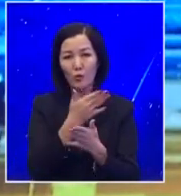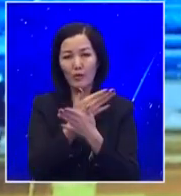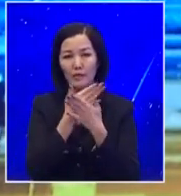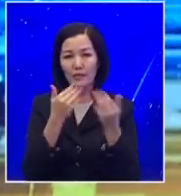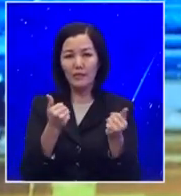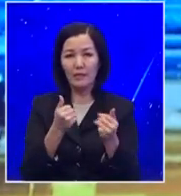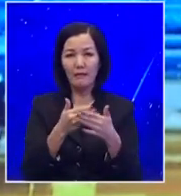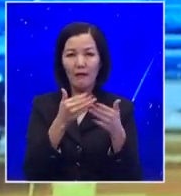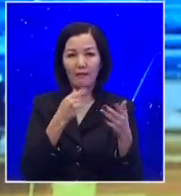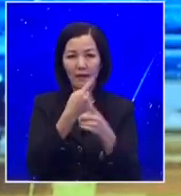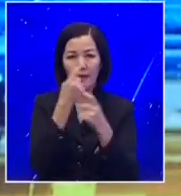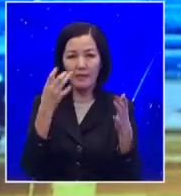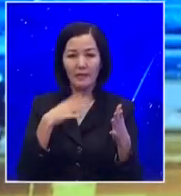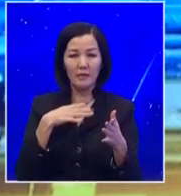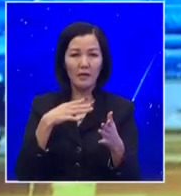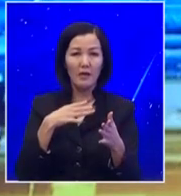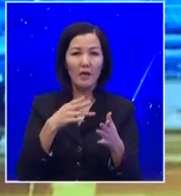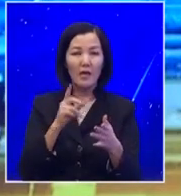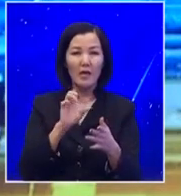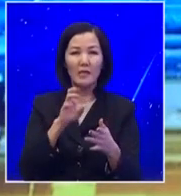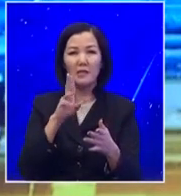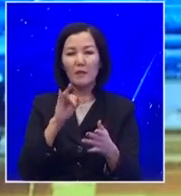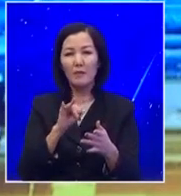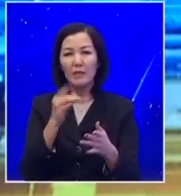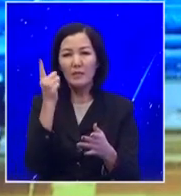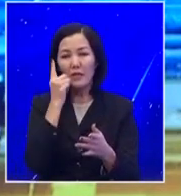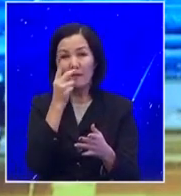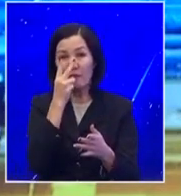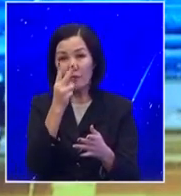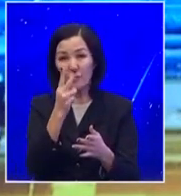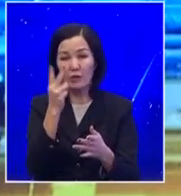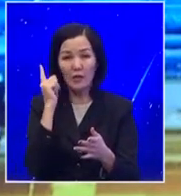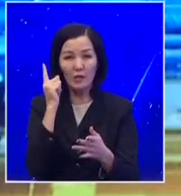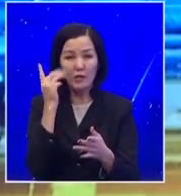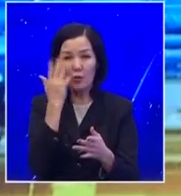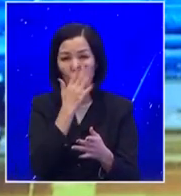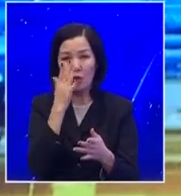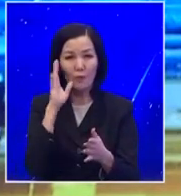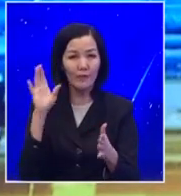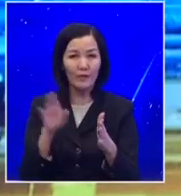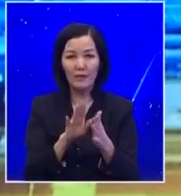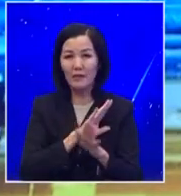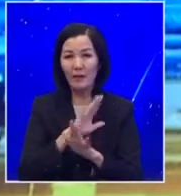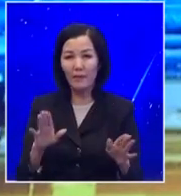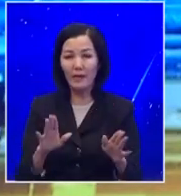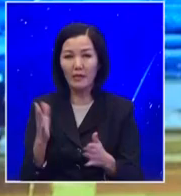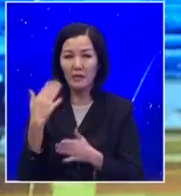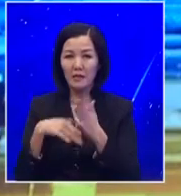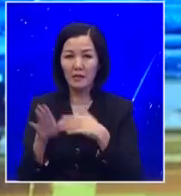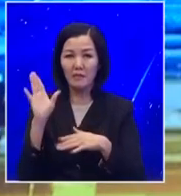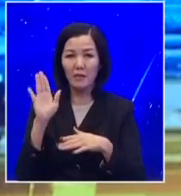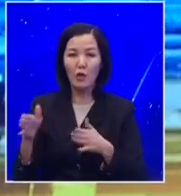отырады. Өкініштісі, елін қылмайтындар көп, салдарынан жолда қалып өмірлеріне қауіп төндіріп жатады. Желтоқсан аязды әрі қарлы болып